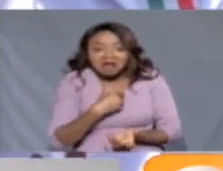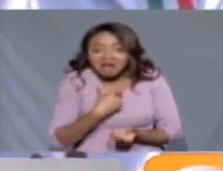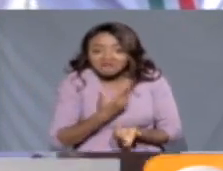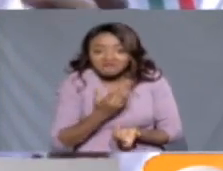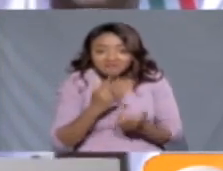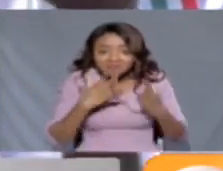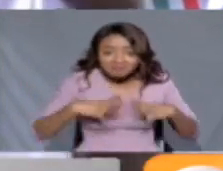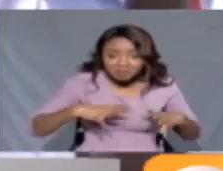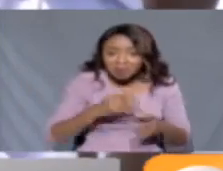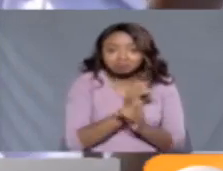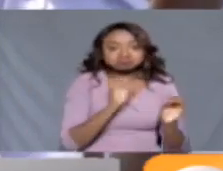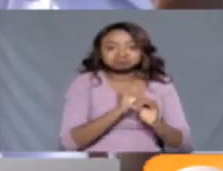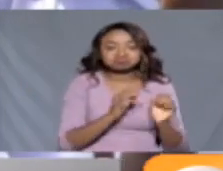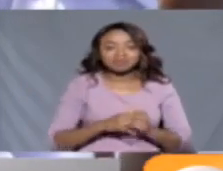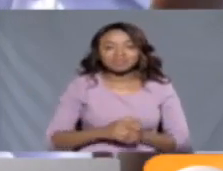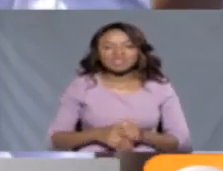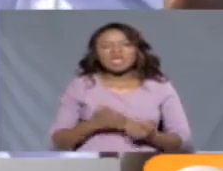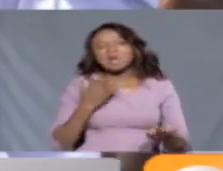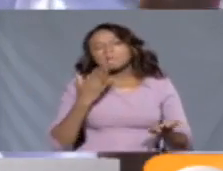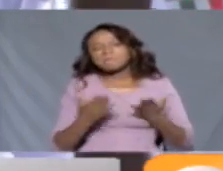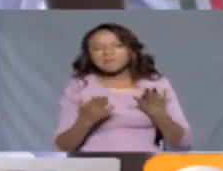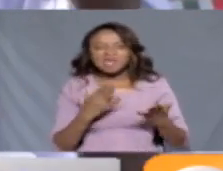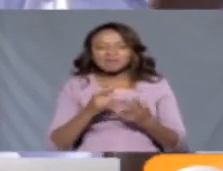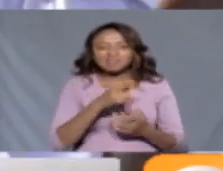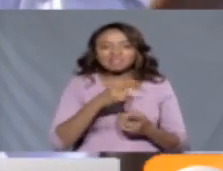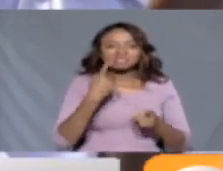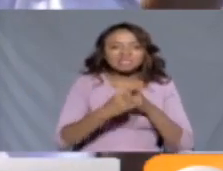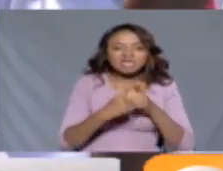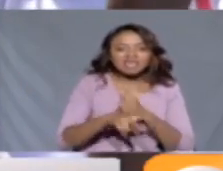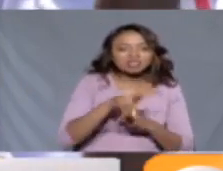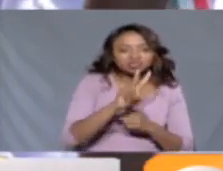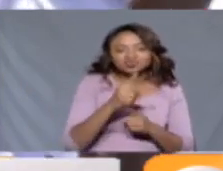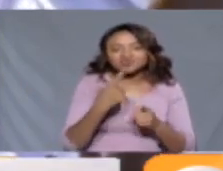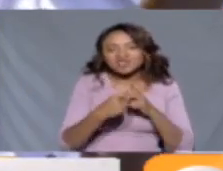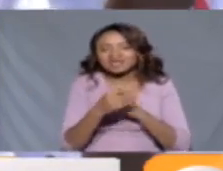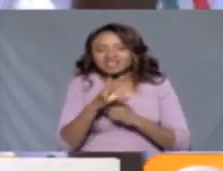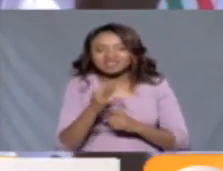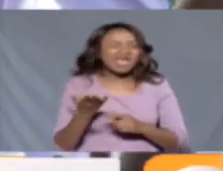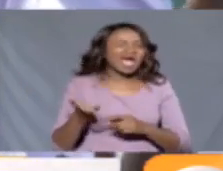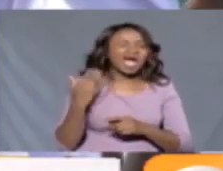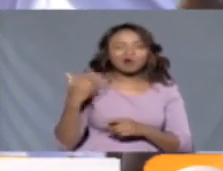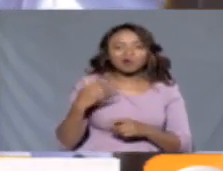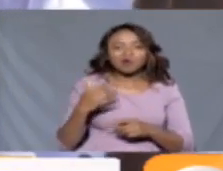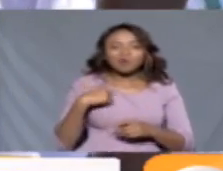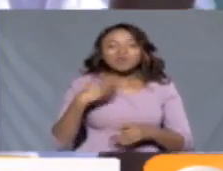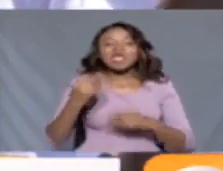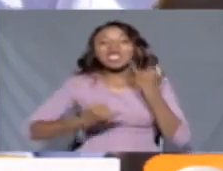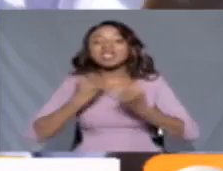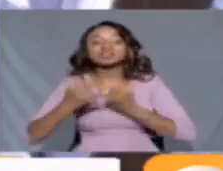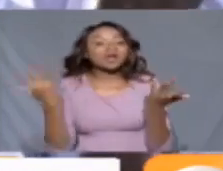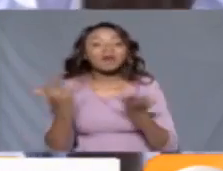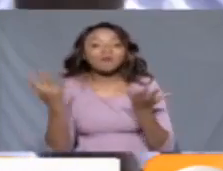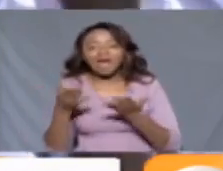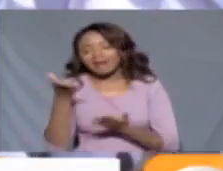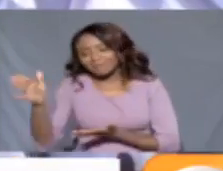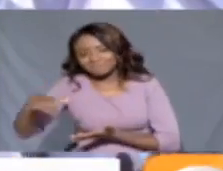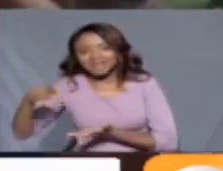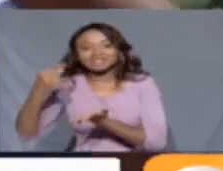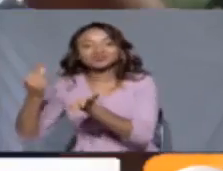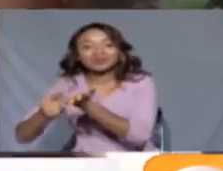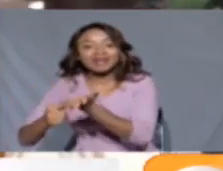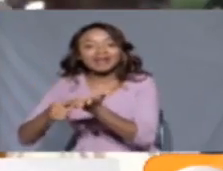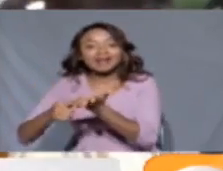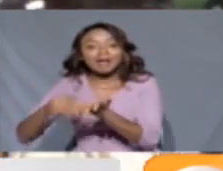kuanzia 3 years ago. But sisi tunakunywa Uganda, hata vilabu za Kenya tunazo faida sababu tunakunywa Uganda na pombe ni